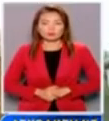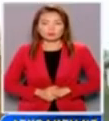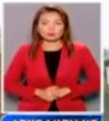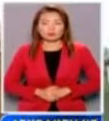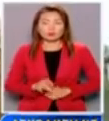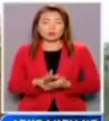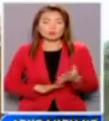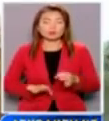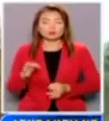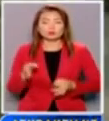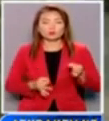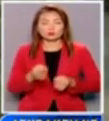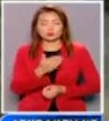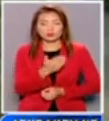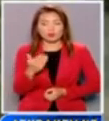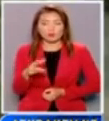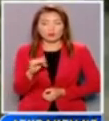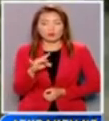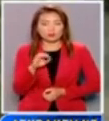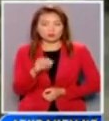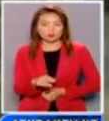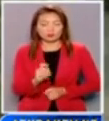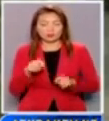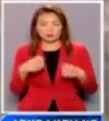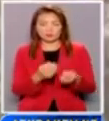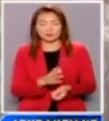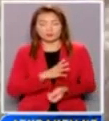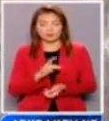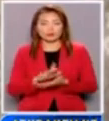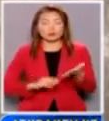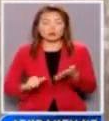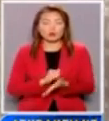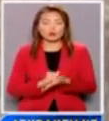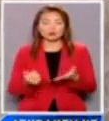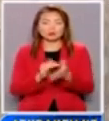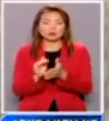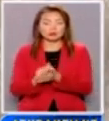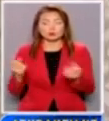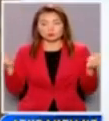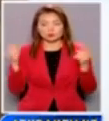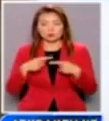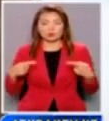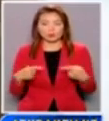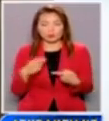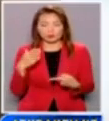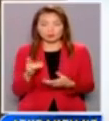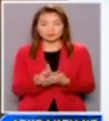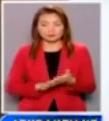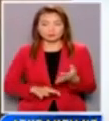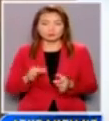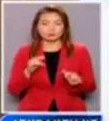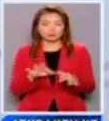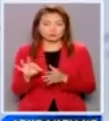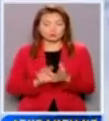Енді даулы жеке сот орындаушысы Мұрат Құмаровтың қолына өтті. Ол құжаттармен танысып, анық қанығына көз жеткізген соң жедел